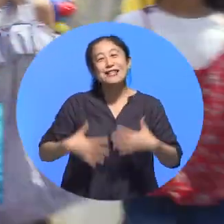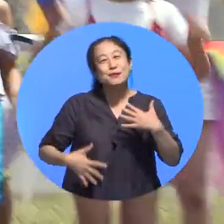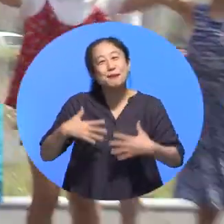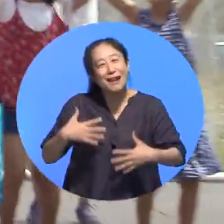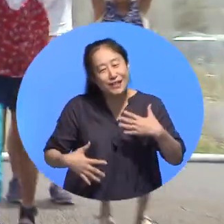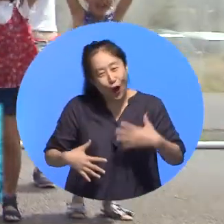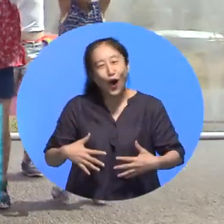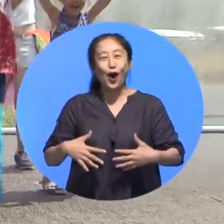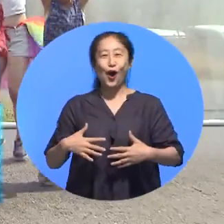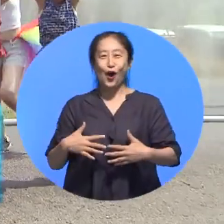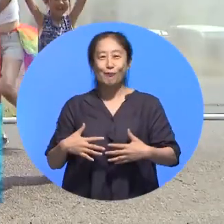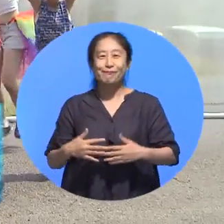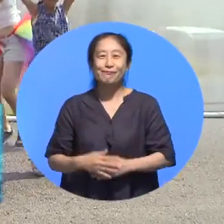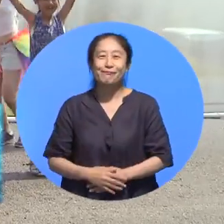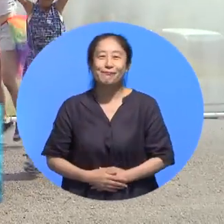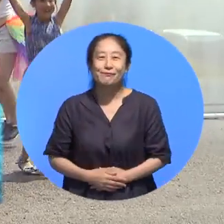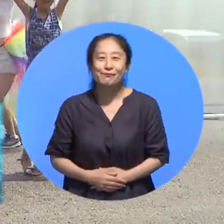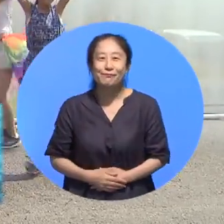ね